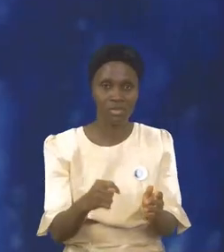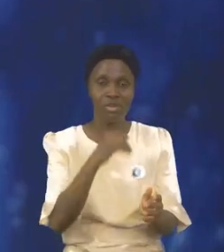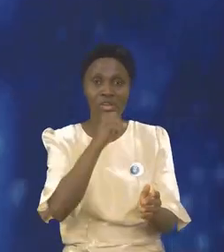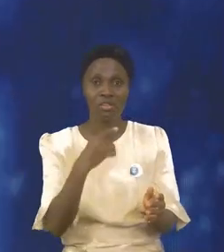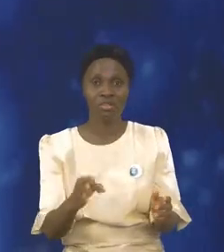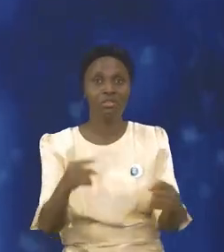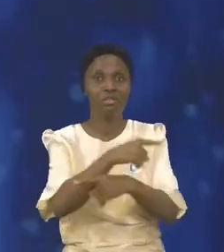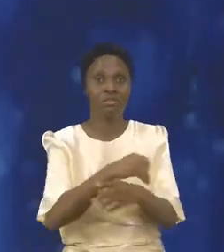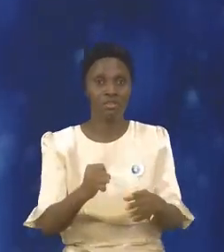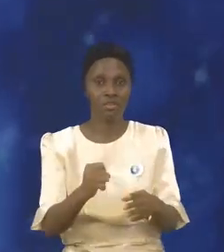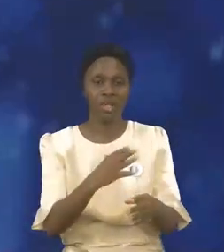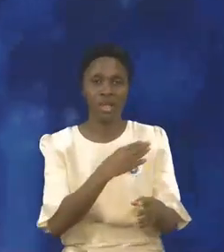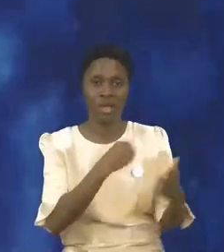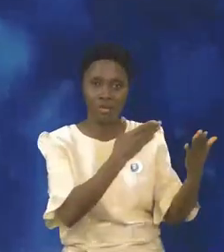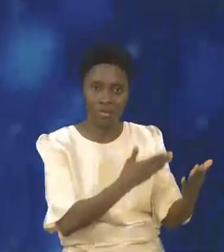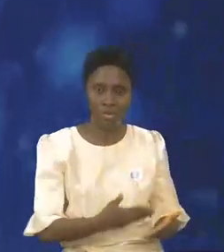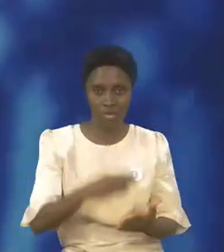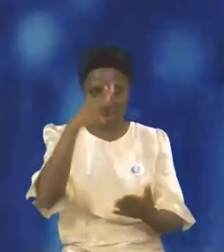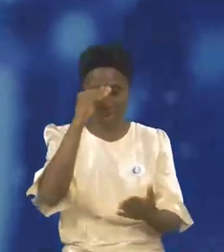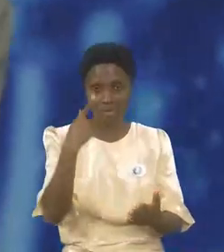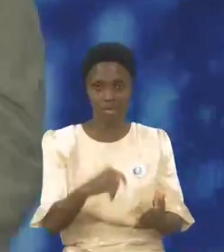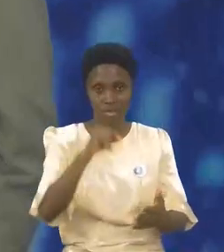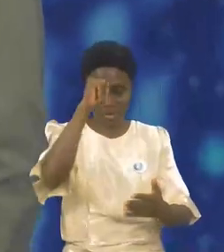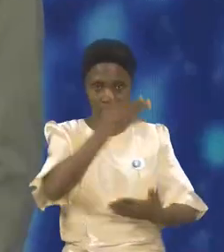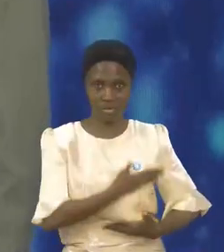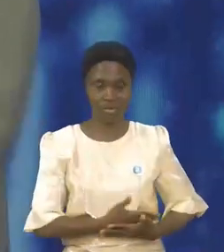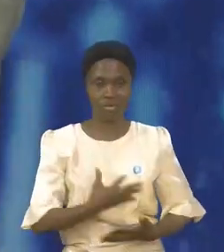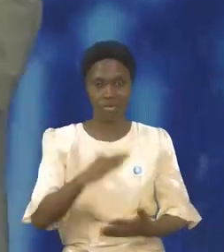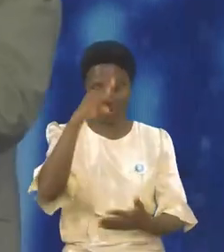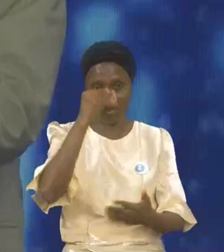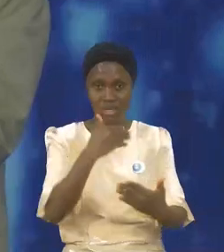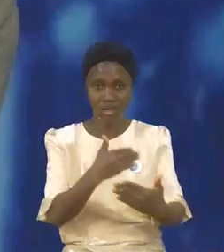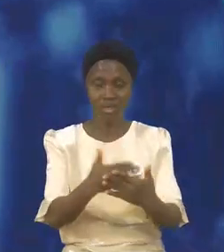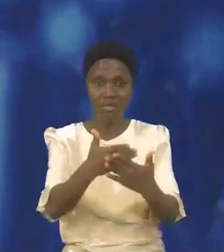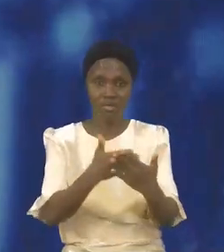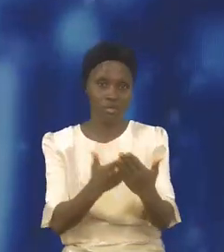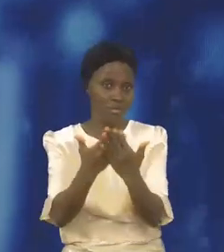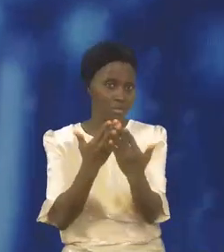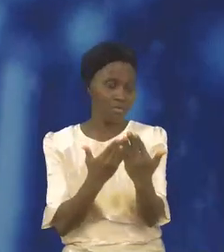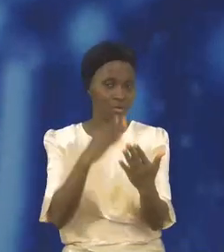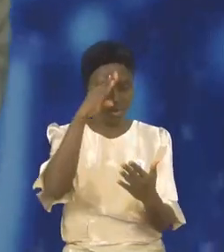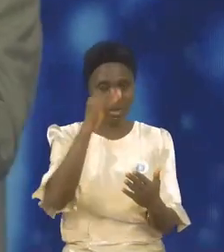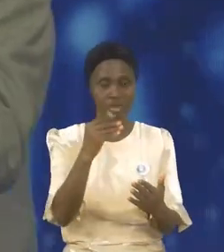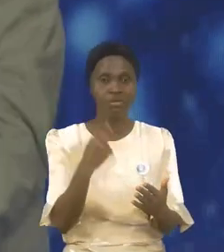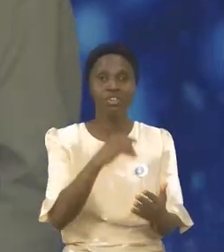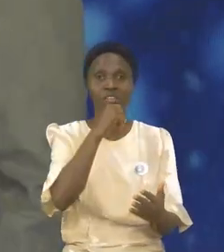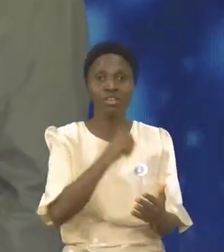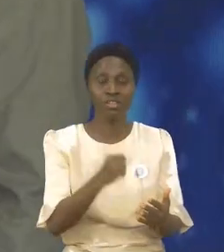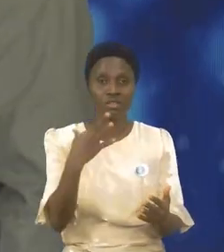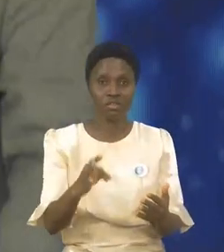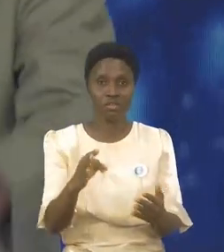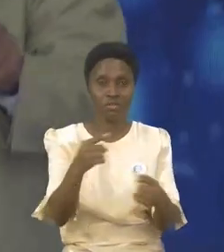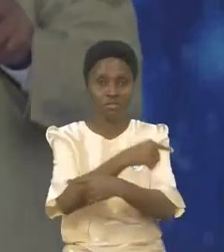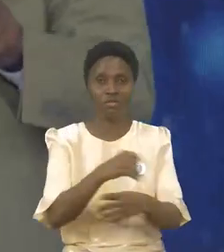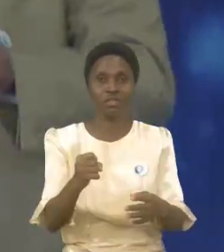Il s'avança vers l'ancien des jours. Et on le fit approcher, c'est-à-dire le fils de l'homme, on le fit